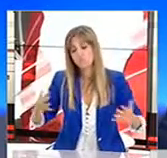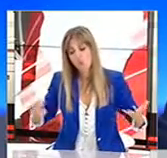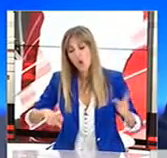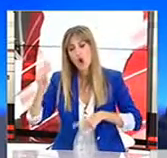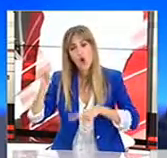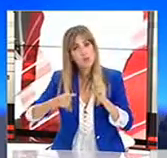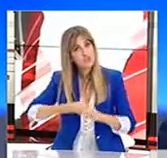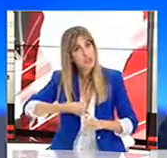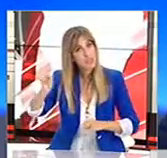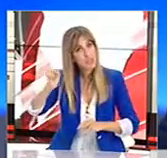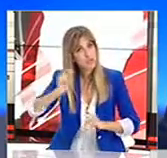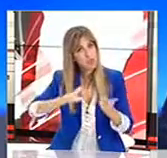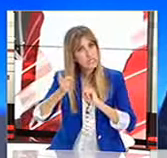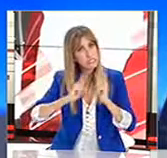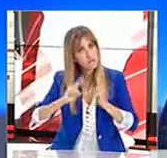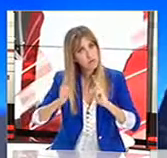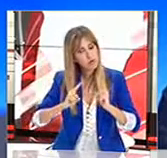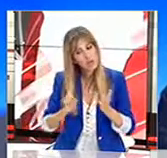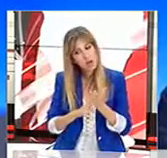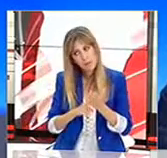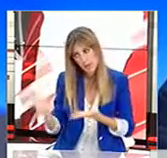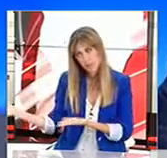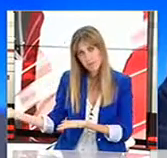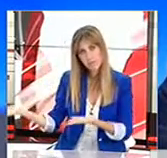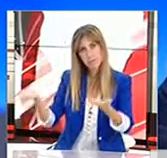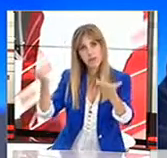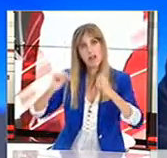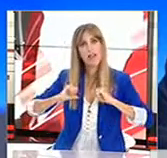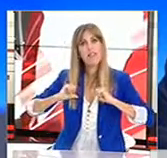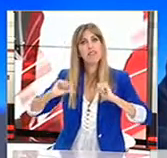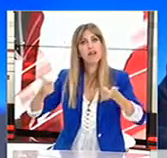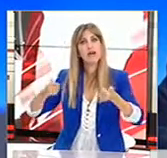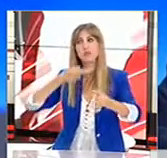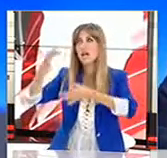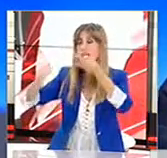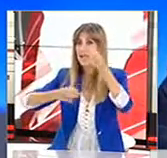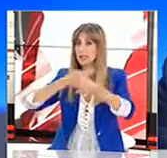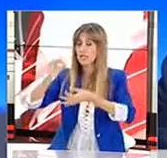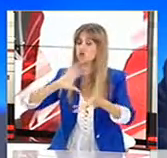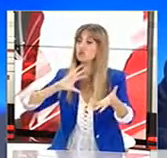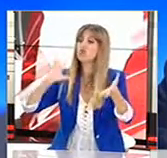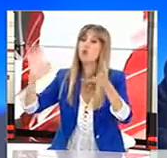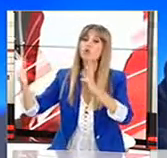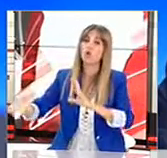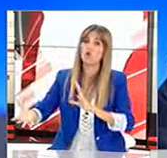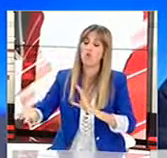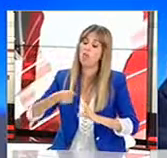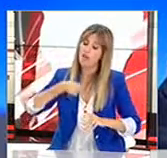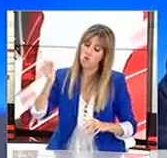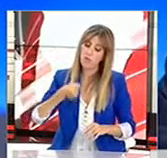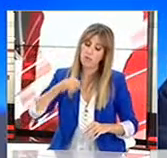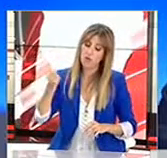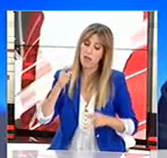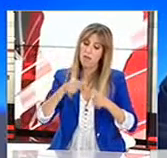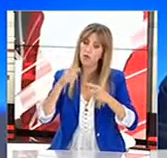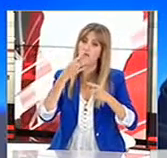της γειτονικής χώρας, ότι αν εκλεγούν θα την ακυρώσουν. Γιατί δεν το κάνουν? Άρα λοιπόν η απάντησή